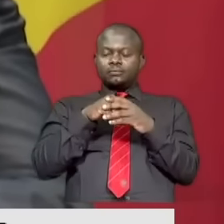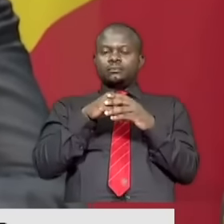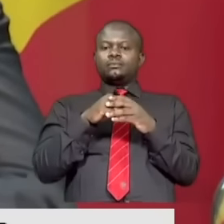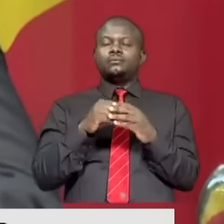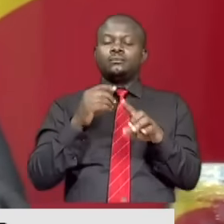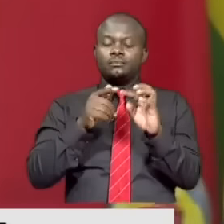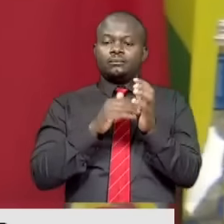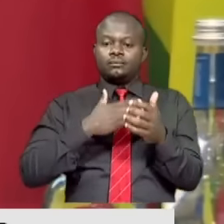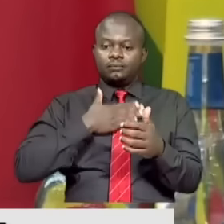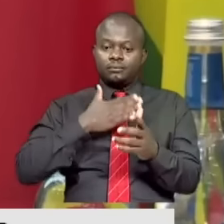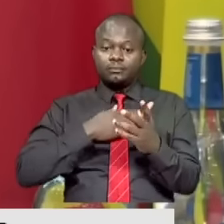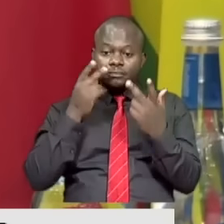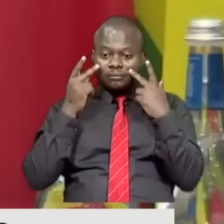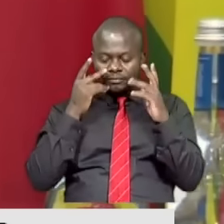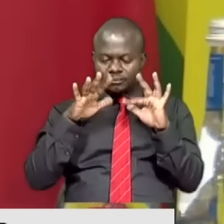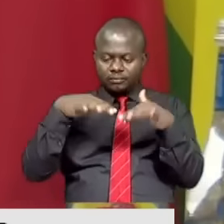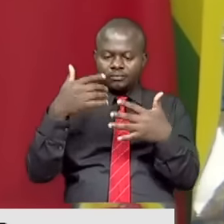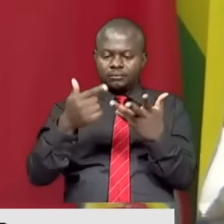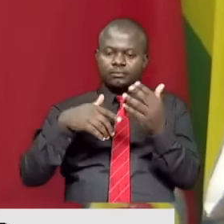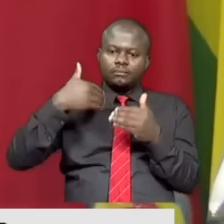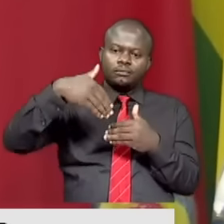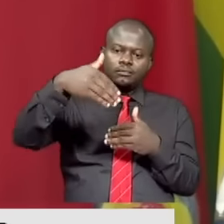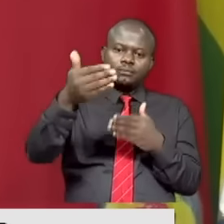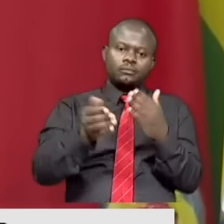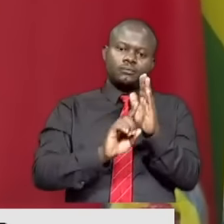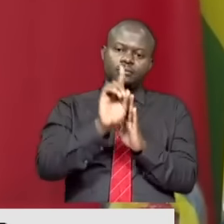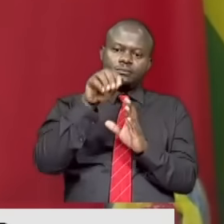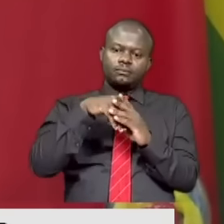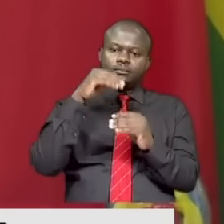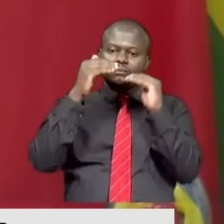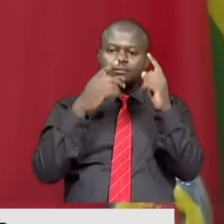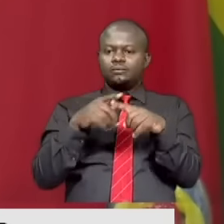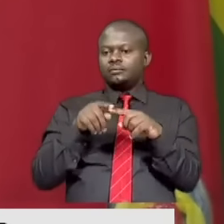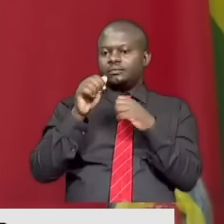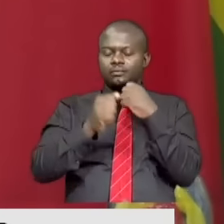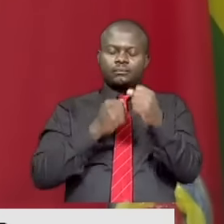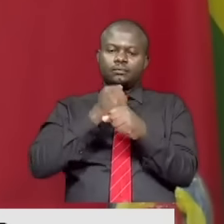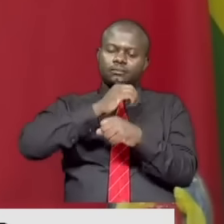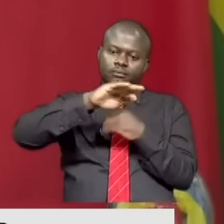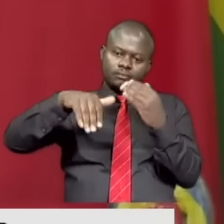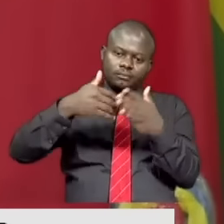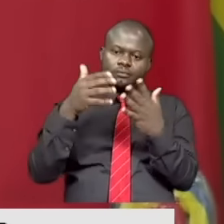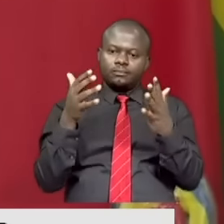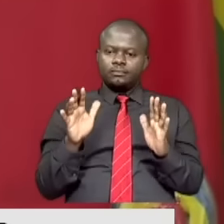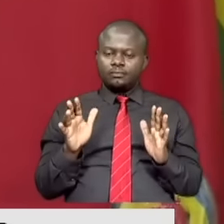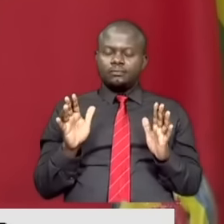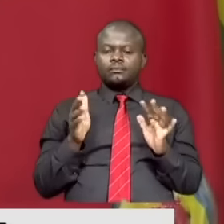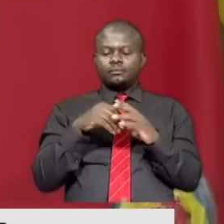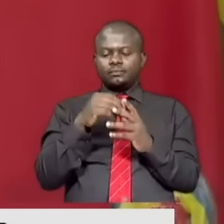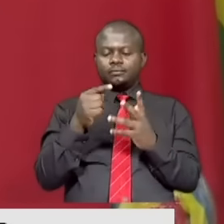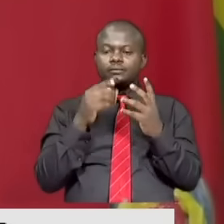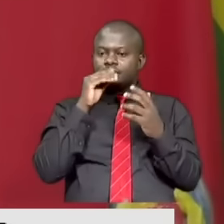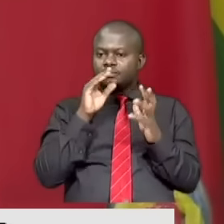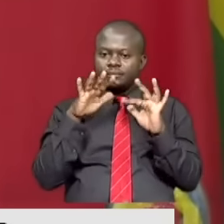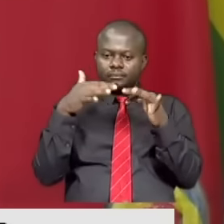twishimiye kubona uburyo ibi byagiye bizana iterambere mu nzego zitandukanye muri iyi myaka yose ishize. Muri ibi twavuga